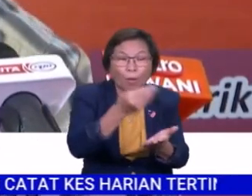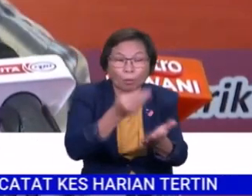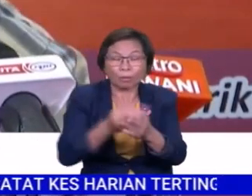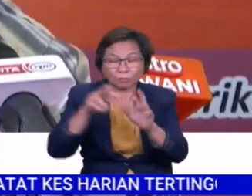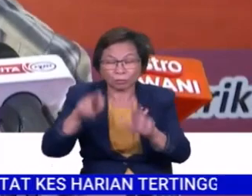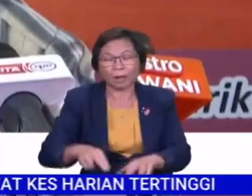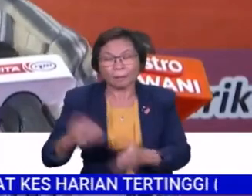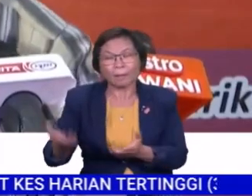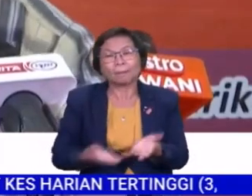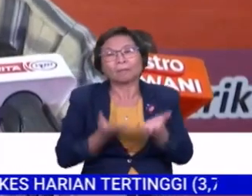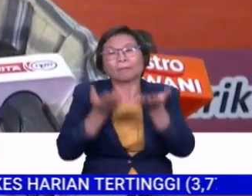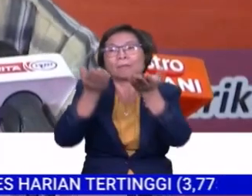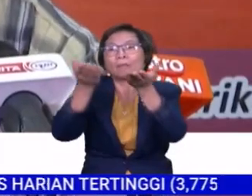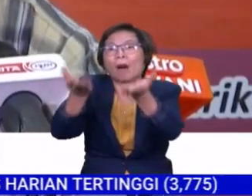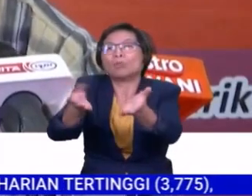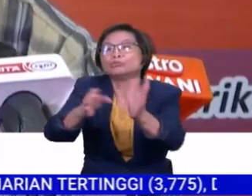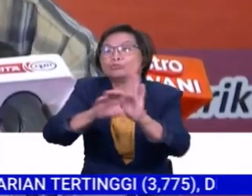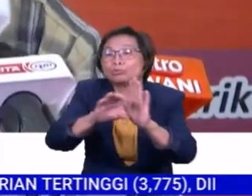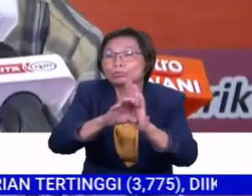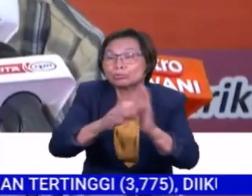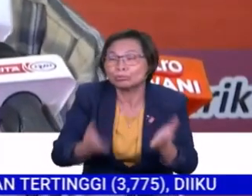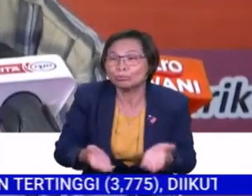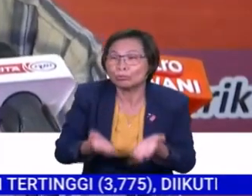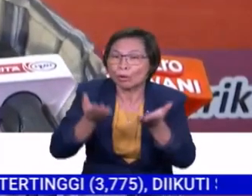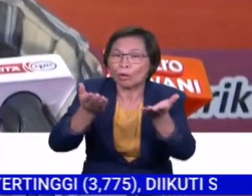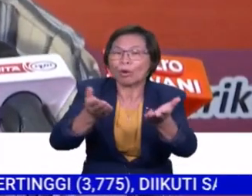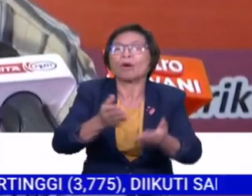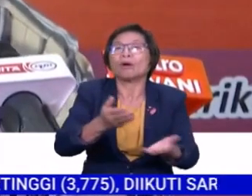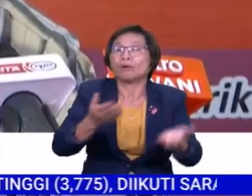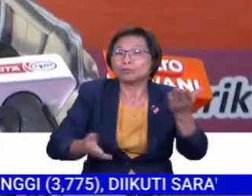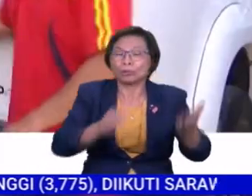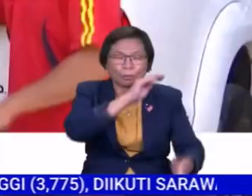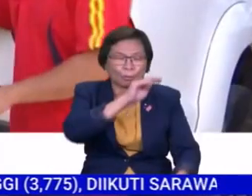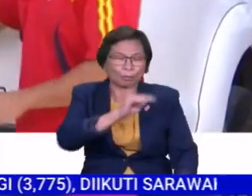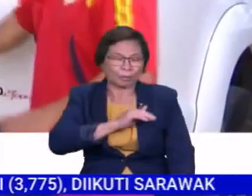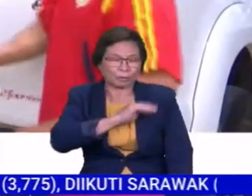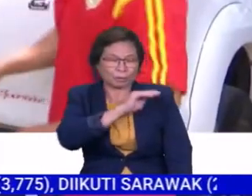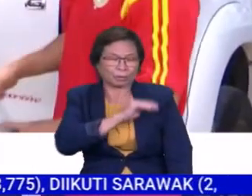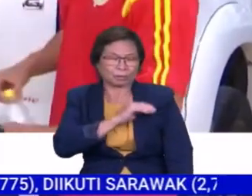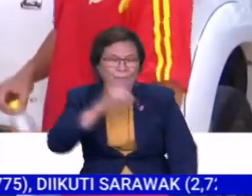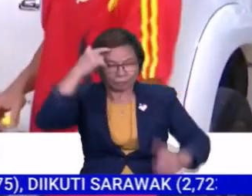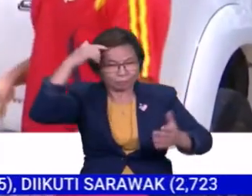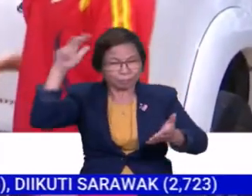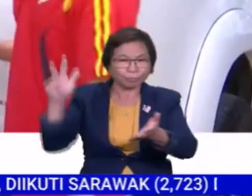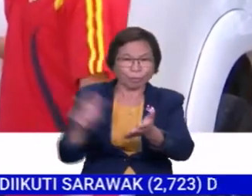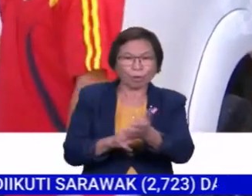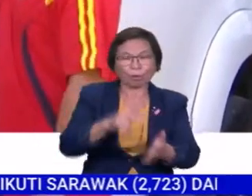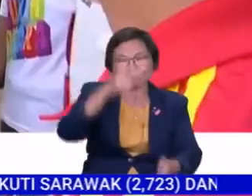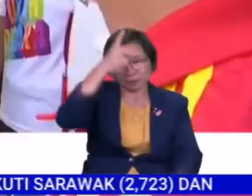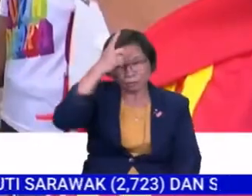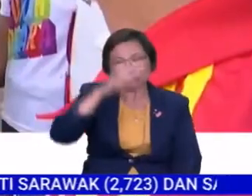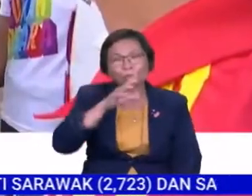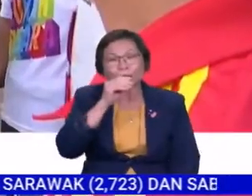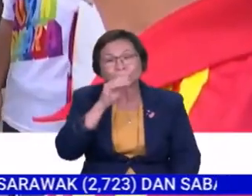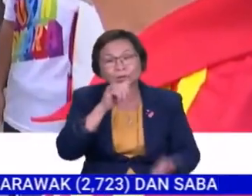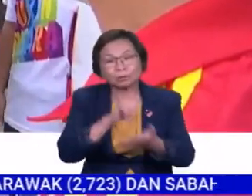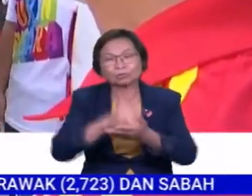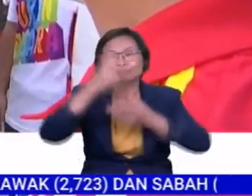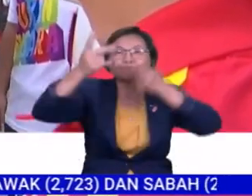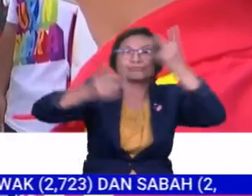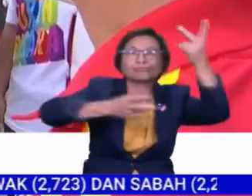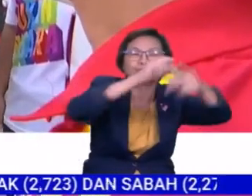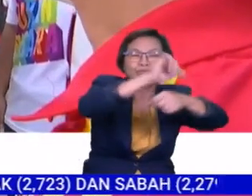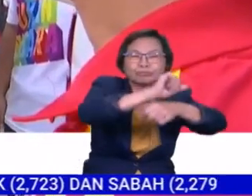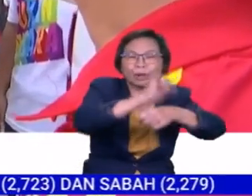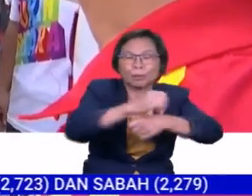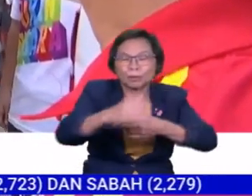semula. Sebagai contoh dalam perkara ini mungkin ke kabinet untuk diputuskan. Dato' Sri Ahmad Faizal berkata demikian ketika membuat lawatan